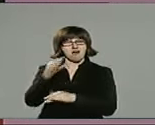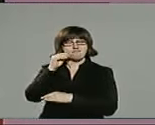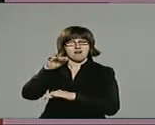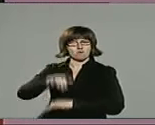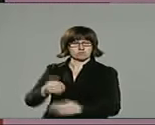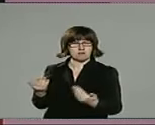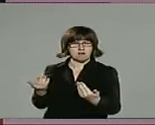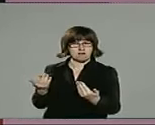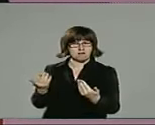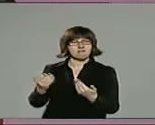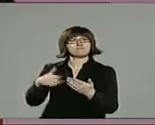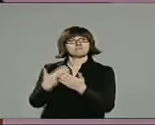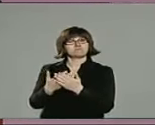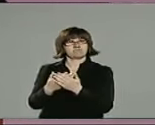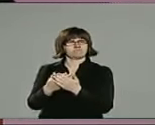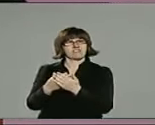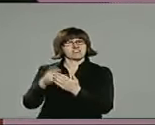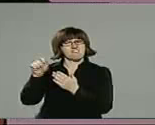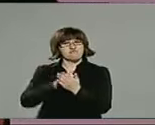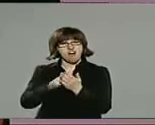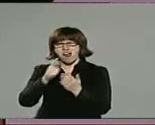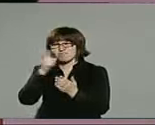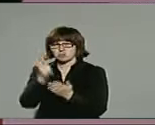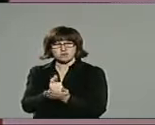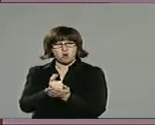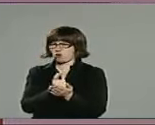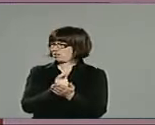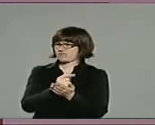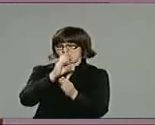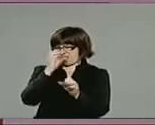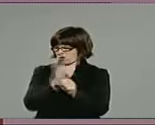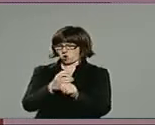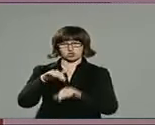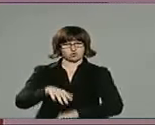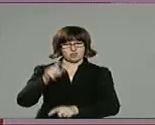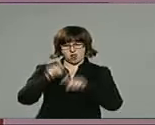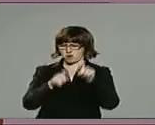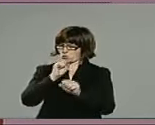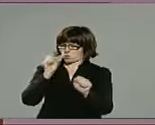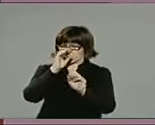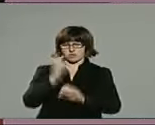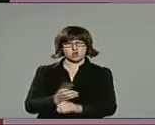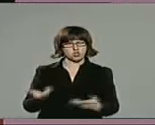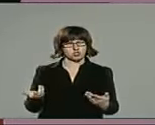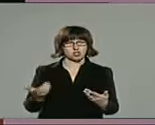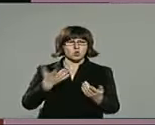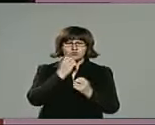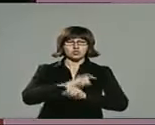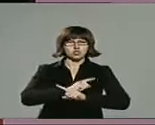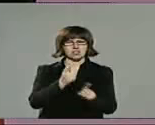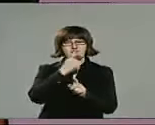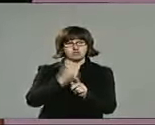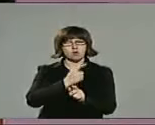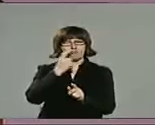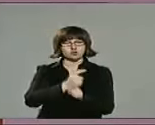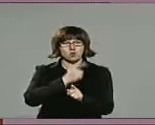Erfahrung gemacht, dass unhaltbare Wahlversprechen zur Enttäuschung von Menschen führen. Und sie wollen keine